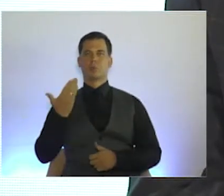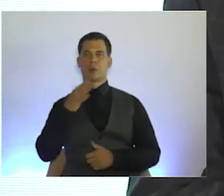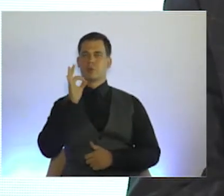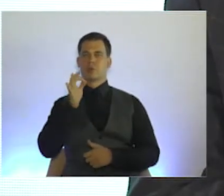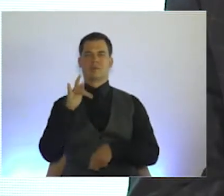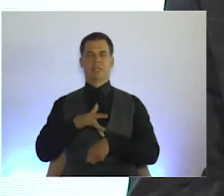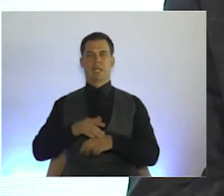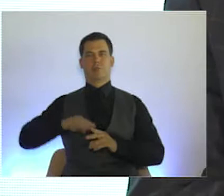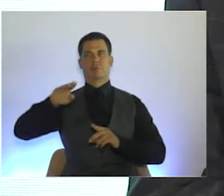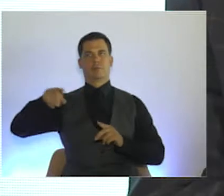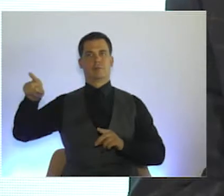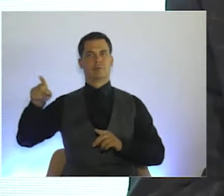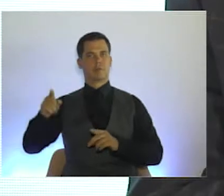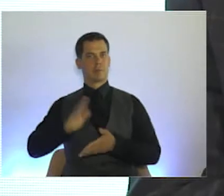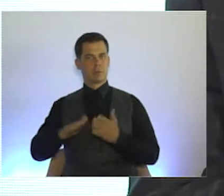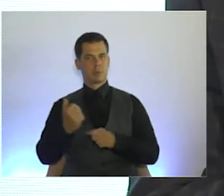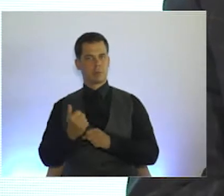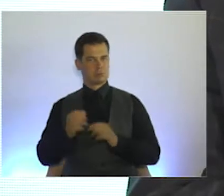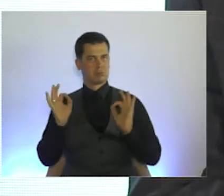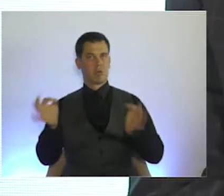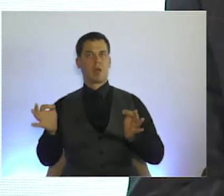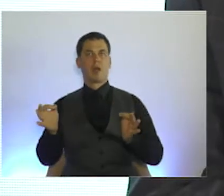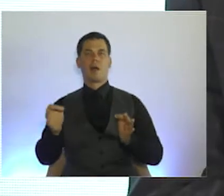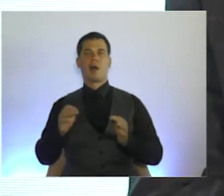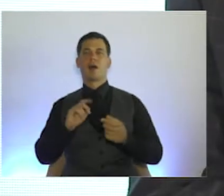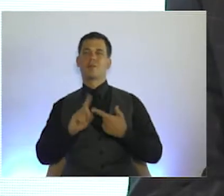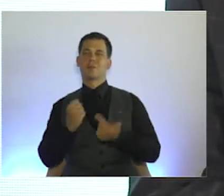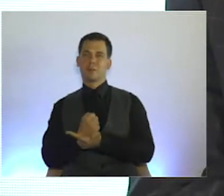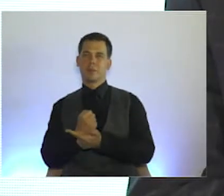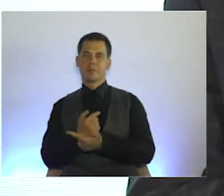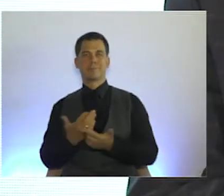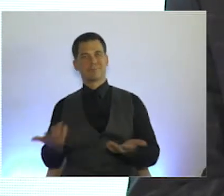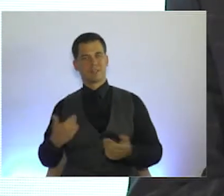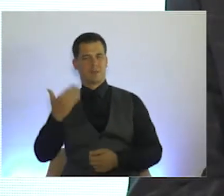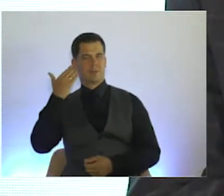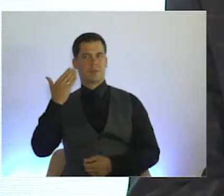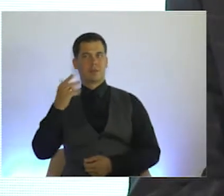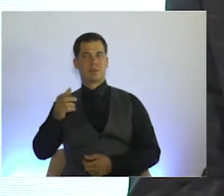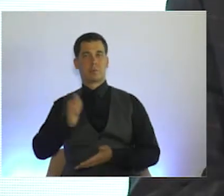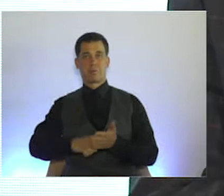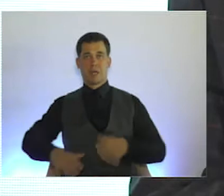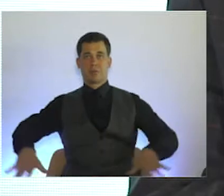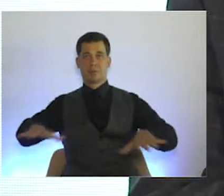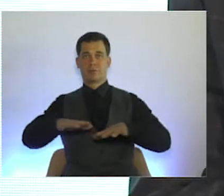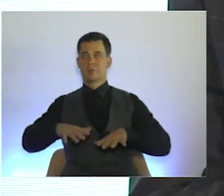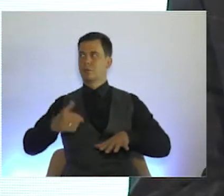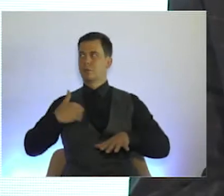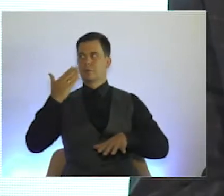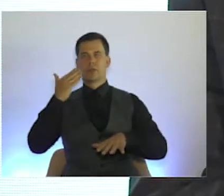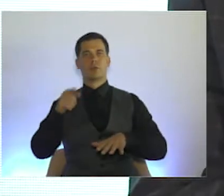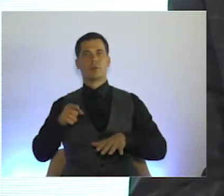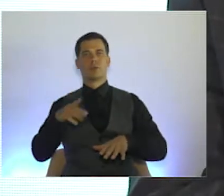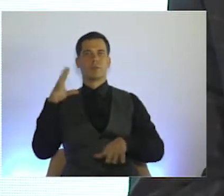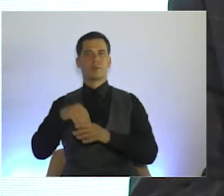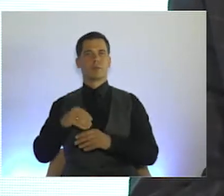chodzi o wskaźnik bezrobocia, ale z drugiej strony też wiemy, że na terenie Mazowsza mamy zarówno te